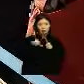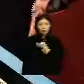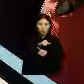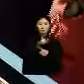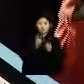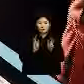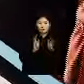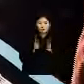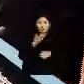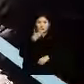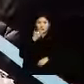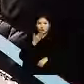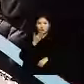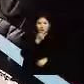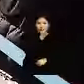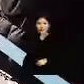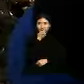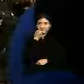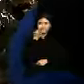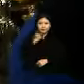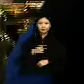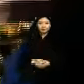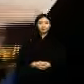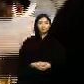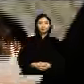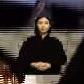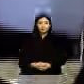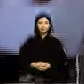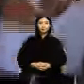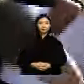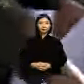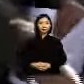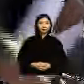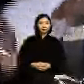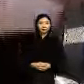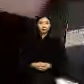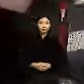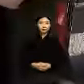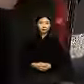산업으로서의 가능성도 확인했습니다. 딜라이브 서울 경기 케이블 TV 신승훈입니다.